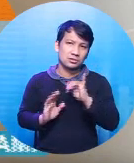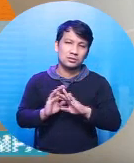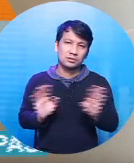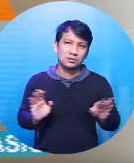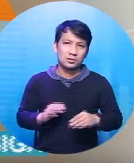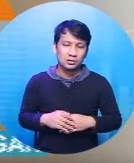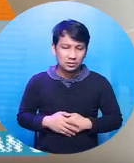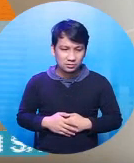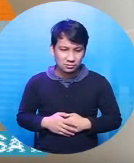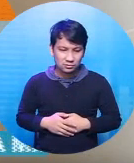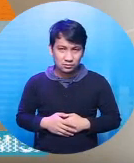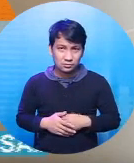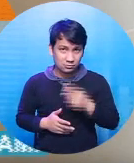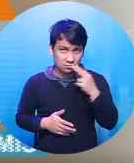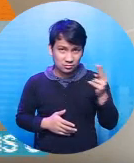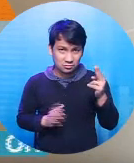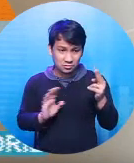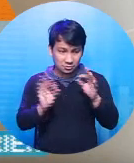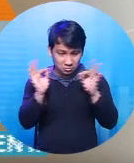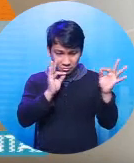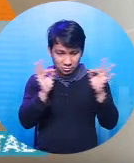ka nagda-drugs?